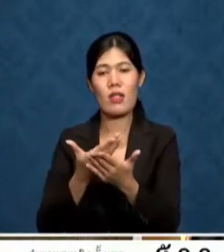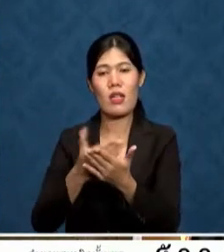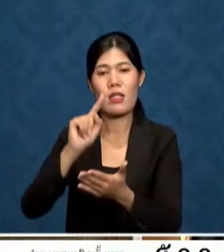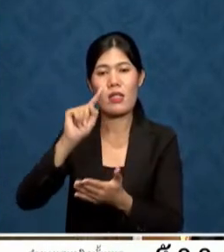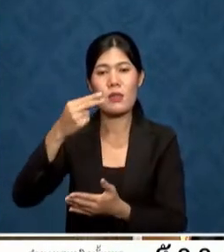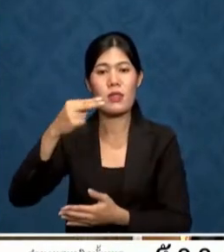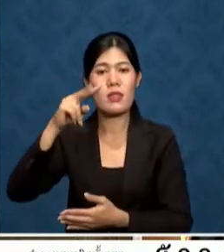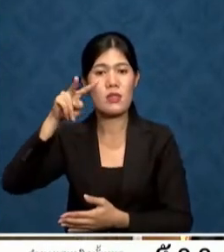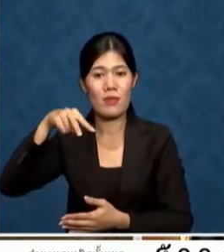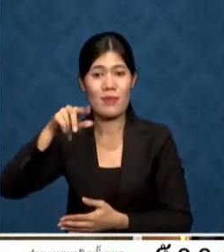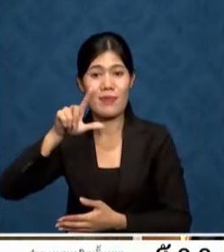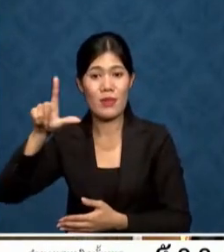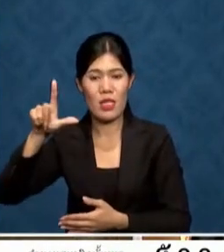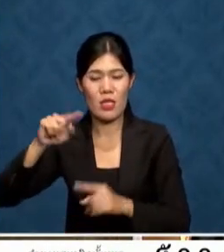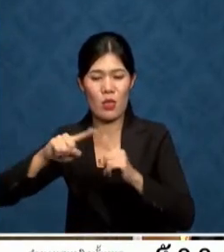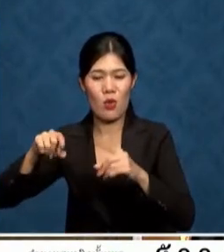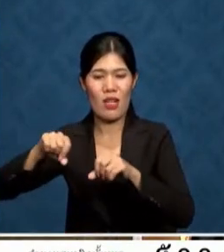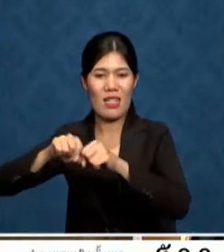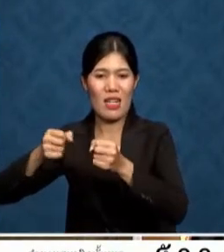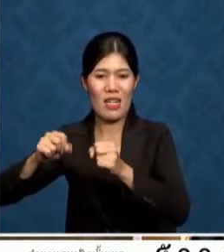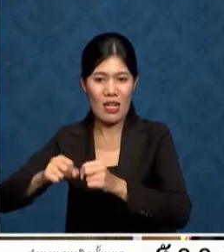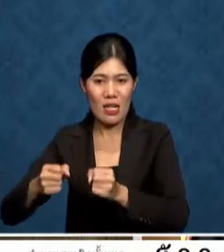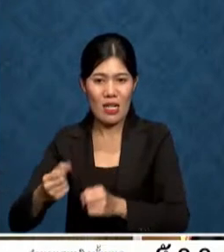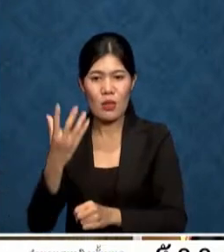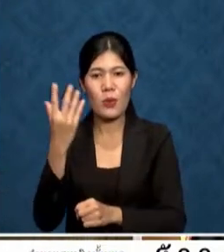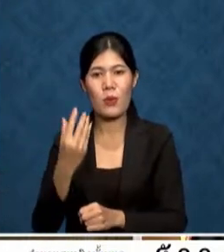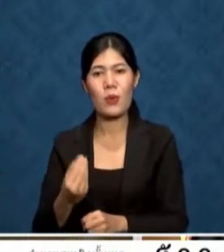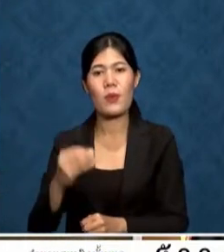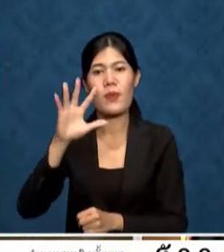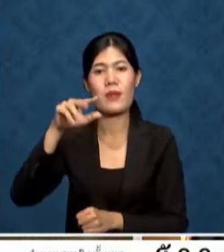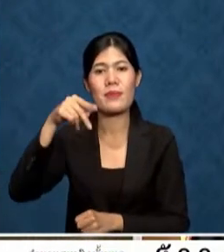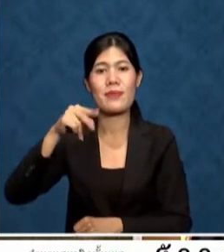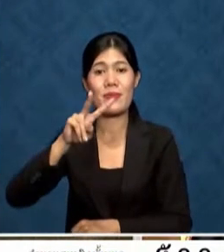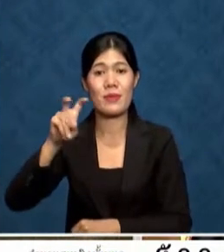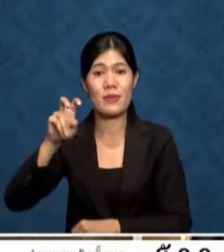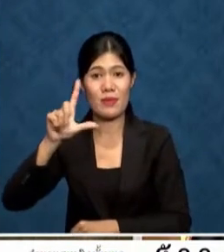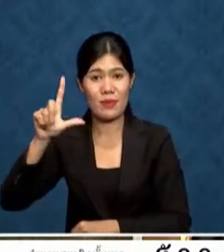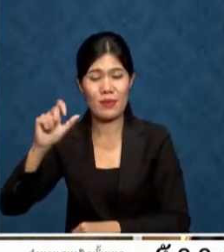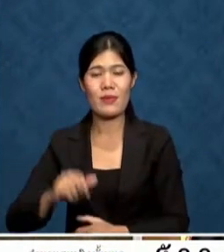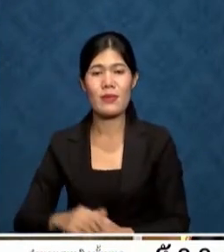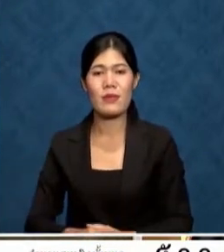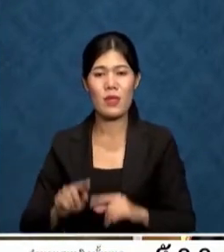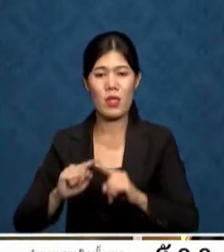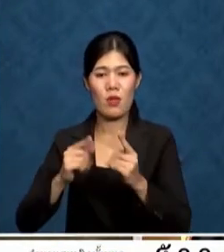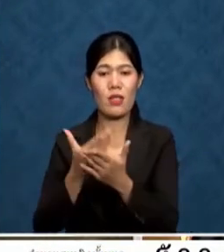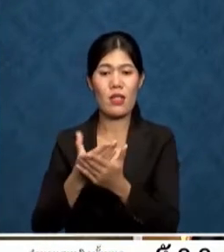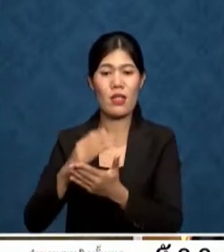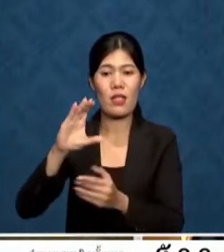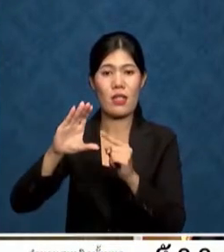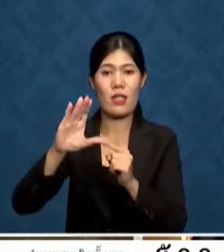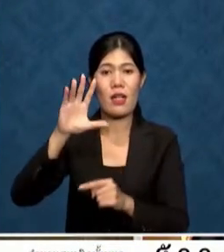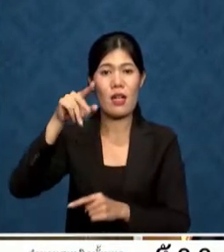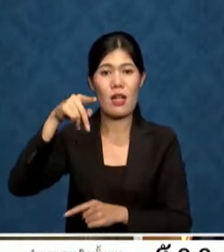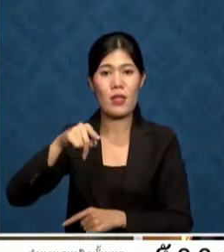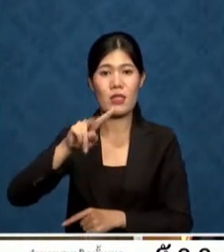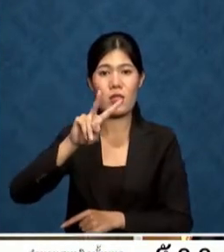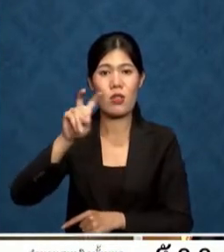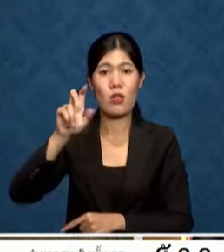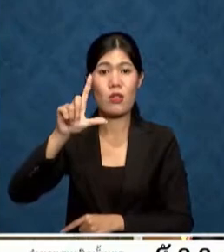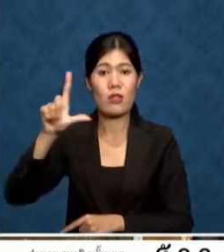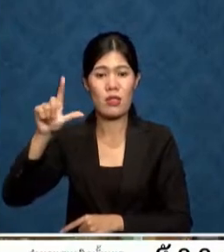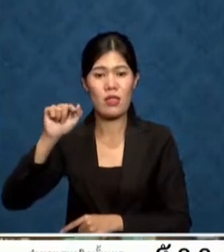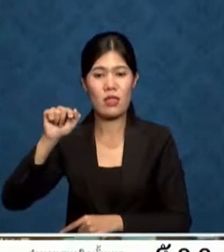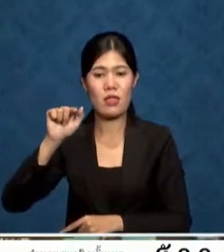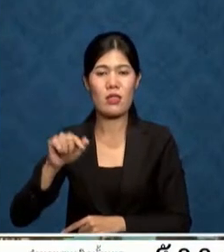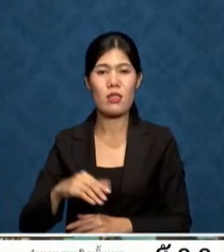สำนักงบก็ตัดๆๆๆๆๆลงมาจนเหลือ 5,200ล้านแต่ใน 5,200ล้านนี่นะครับผมเชื่อเป็นอย่างยิ่ง